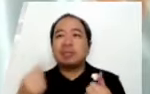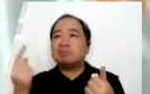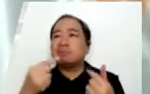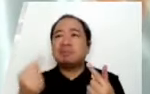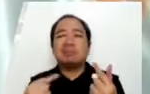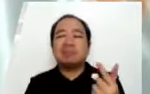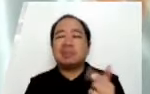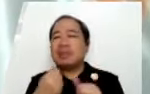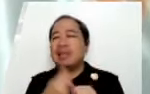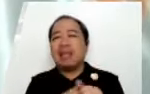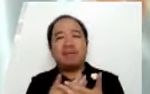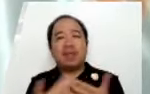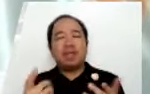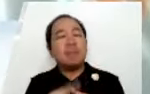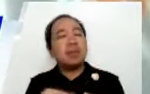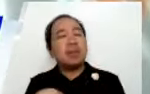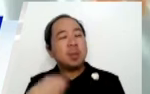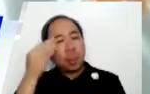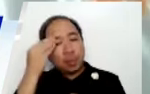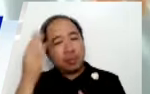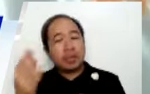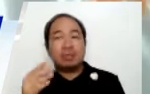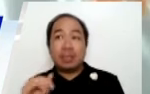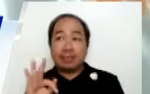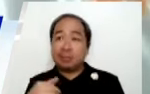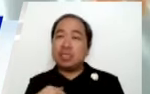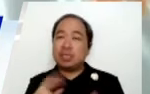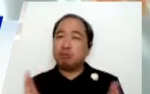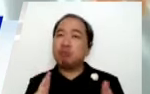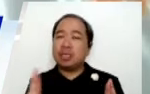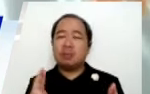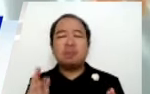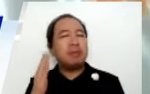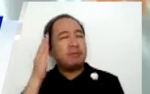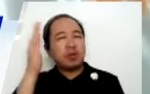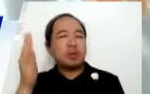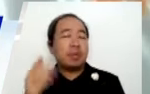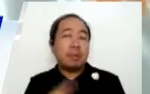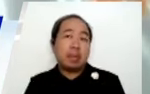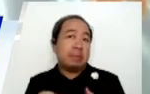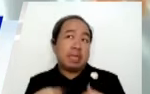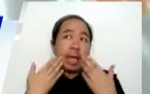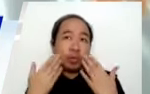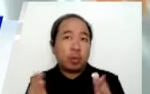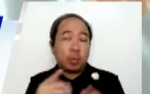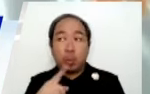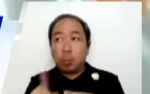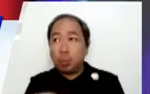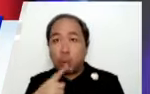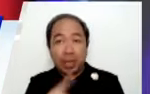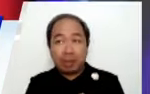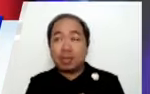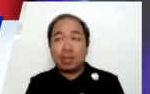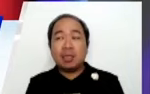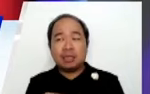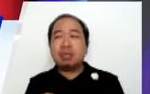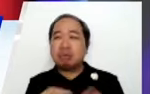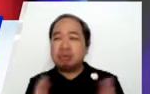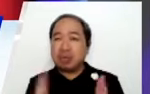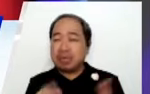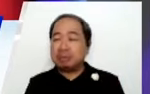inyo, kapag ready na. Someday, hindi ko lang alam kung kailan yung araw at oras na yon.